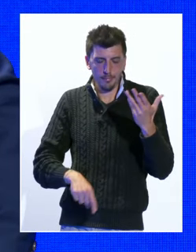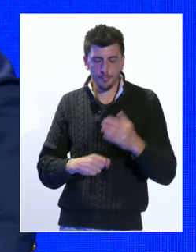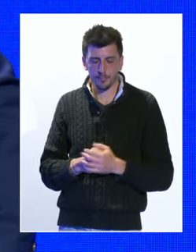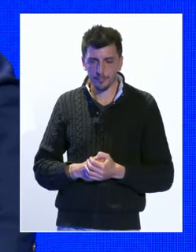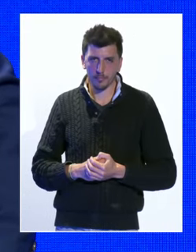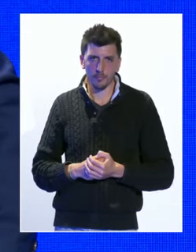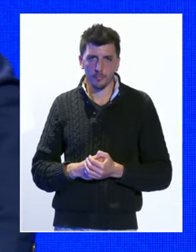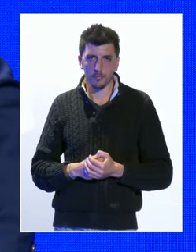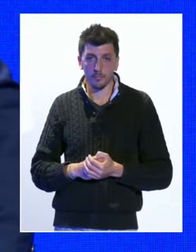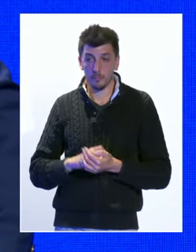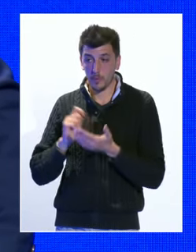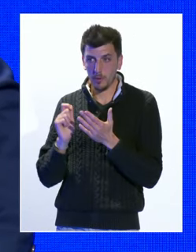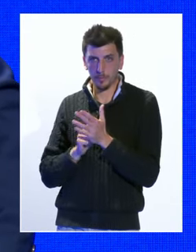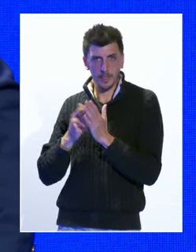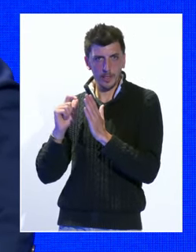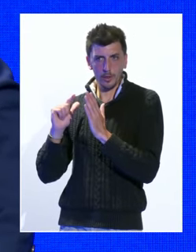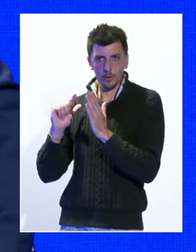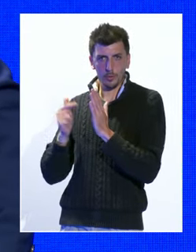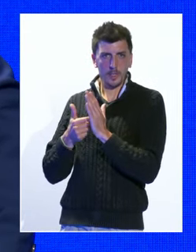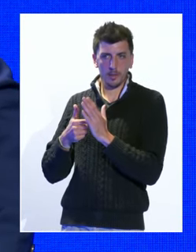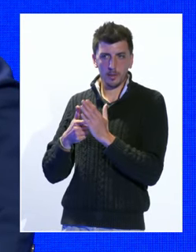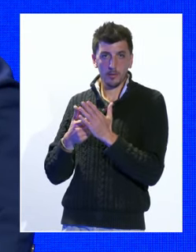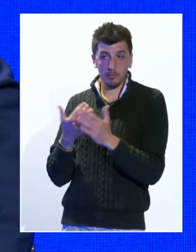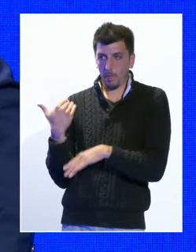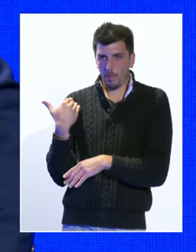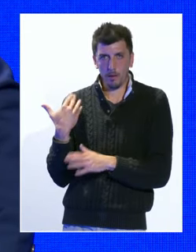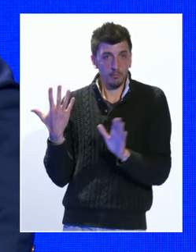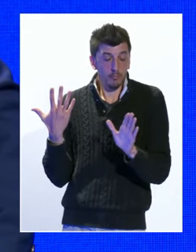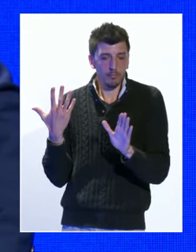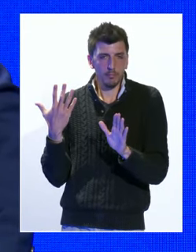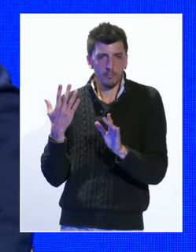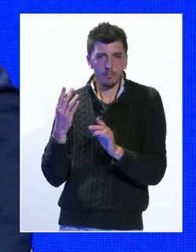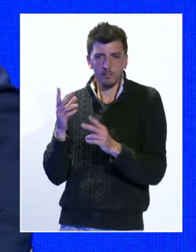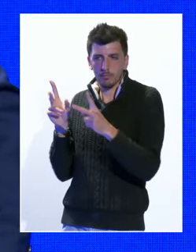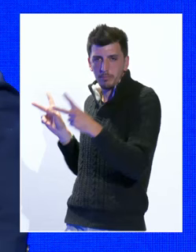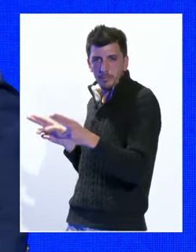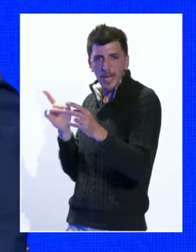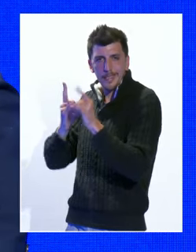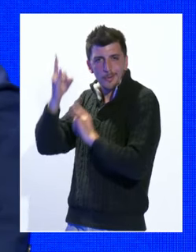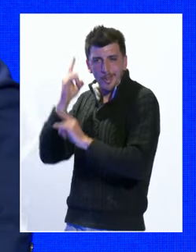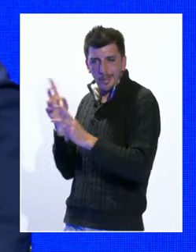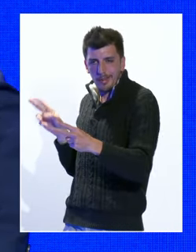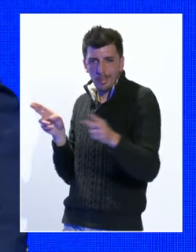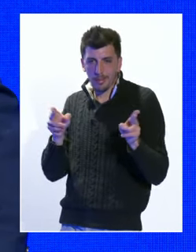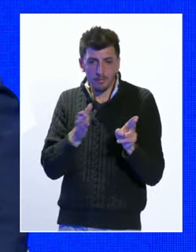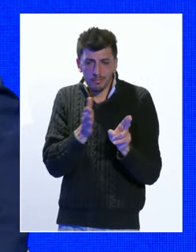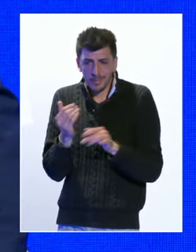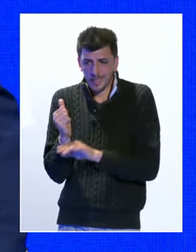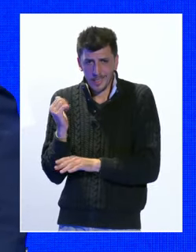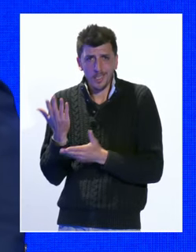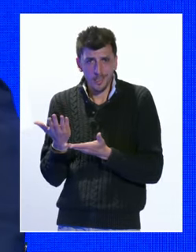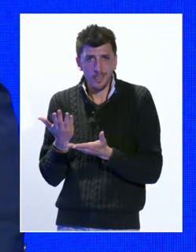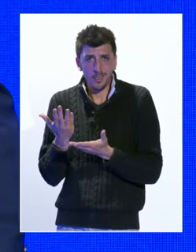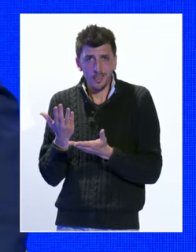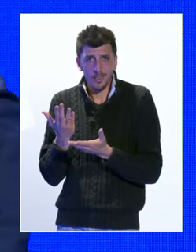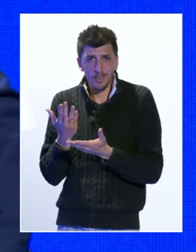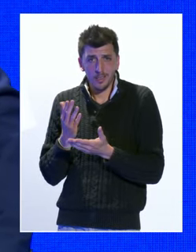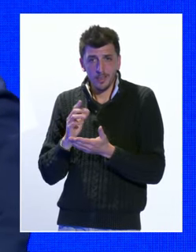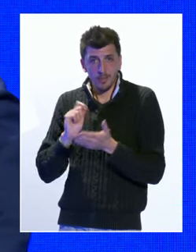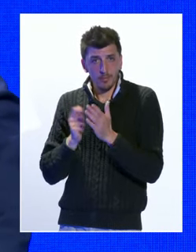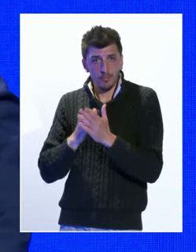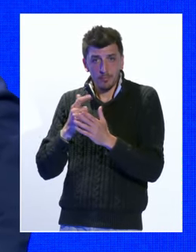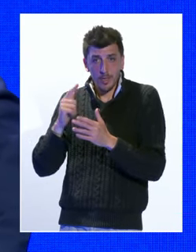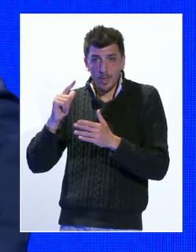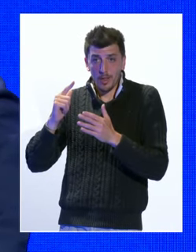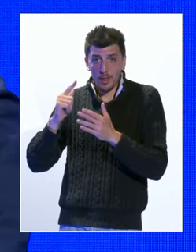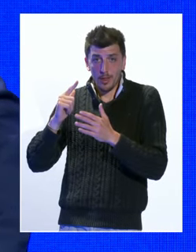2000, et c'était hier, à l'aune de l'histoire, nous étions devant l'Allemagne, en tête de tous les